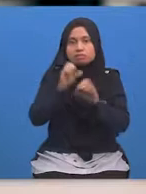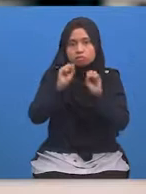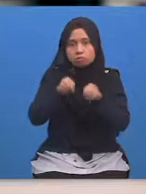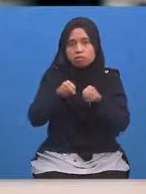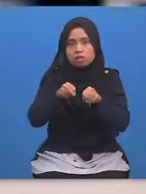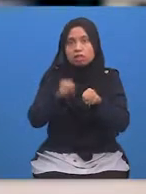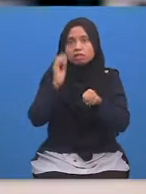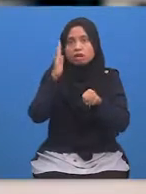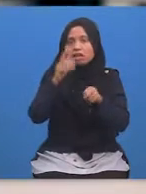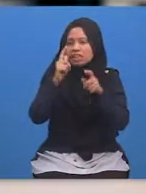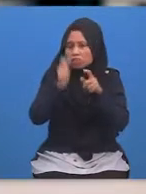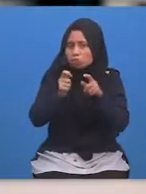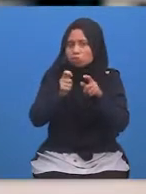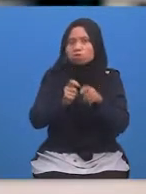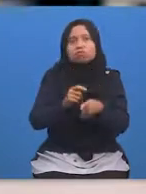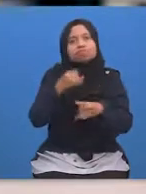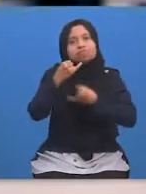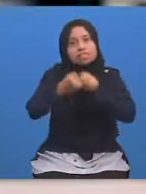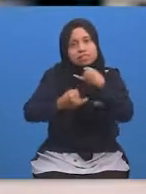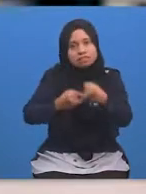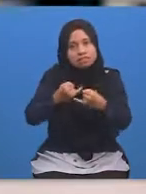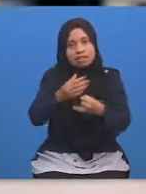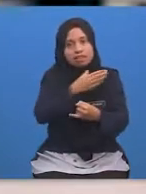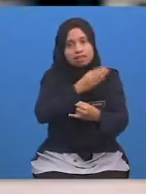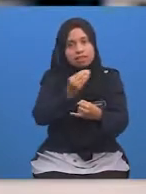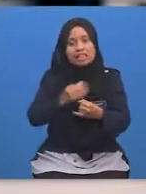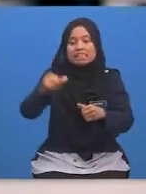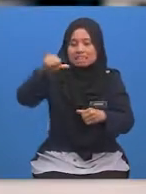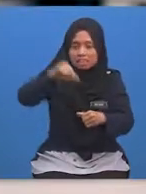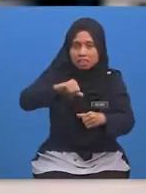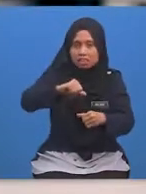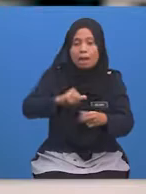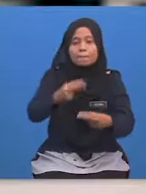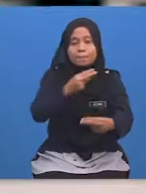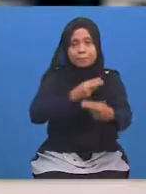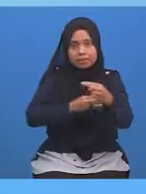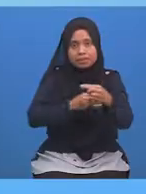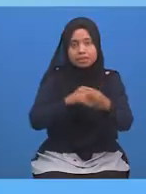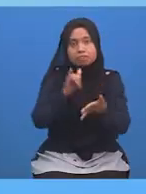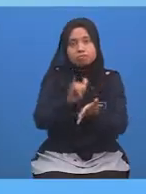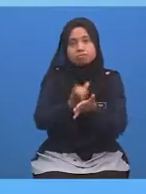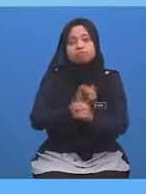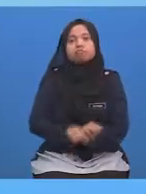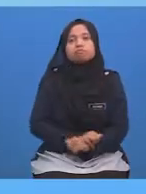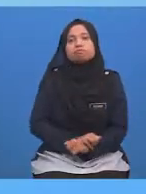pemilik akan menentukan kejayaan dan kegagalan perniagaannya.